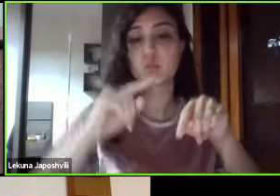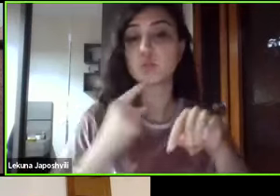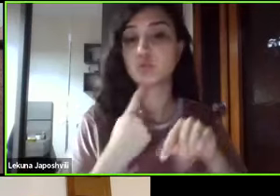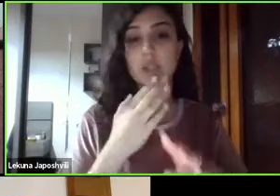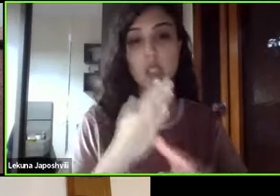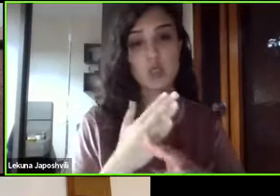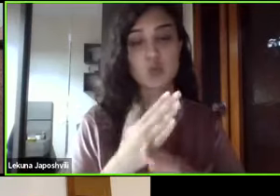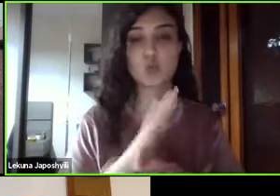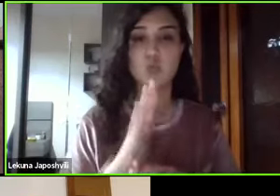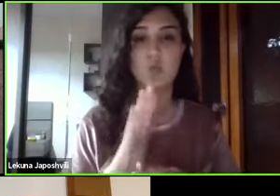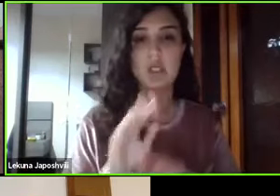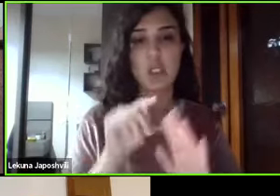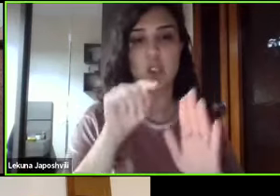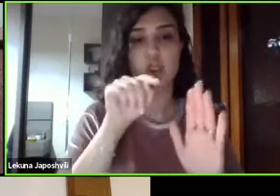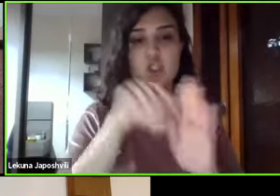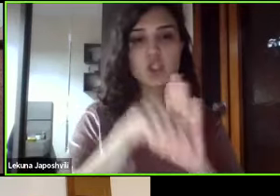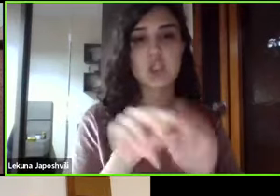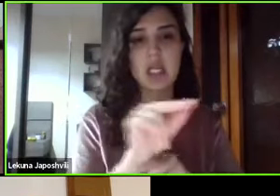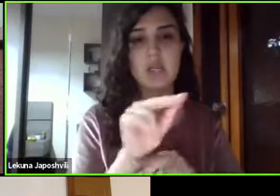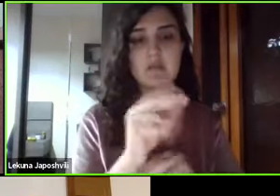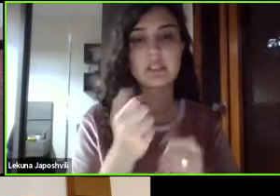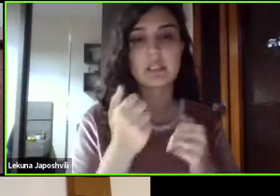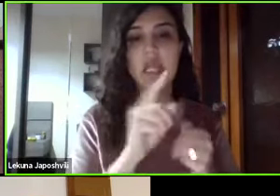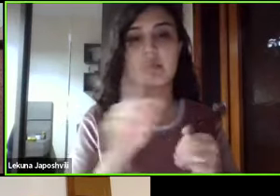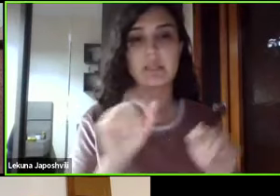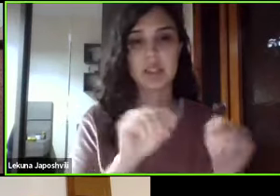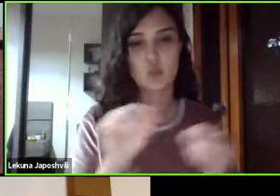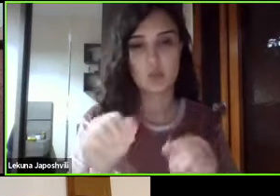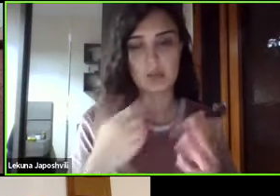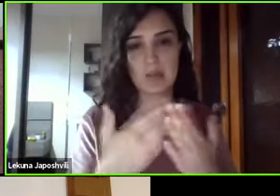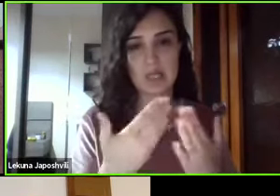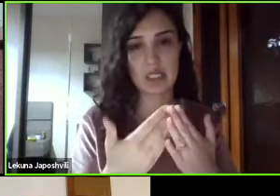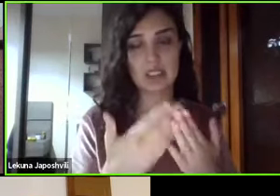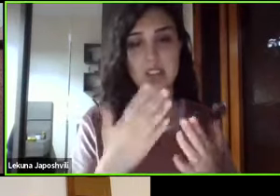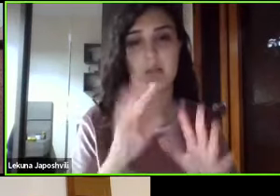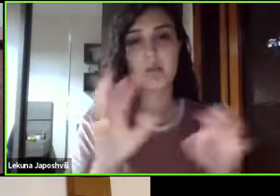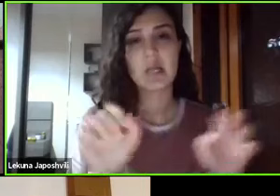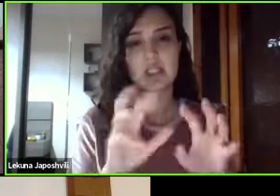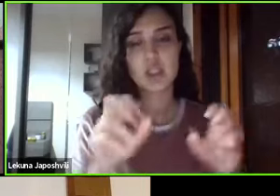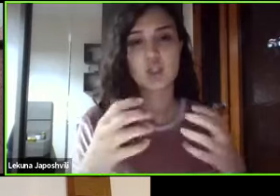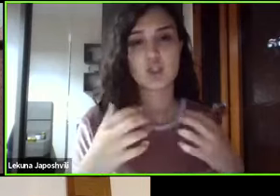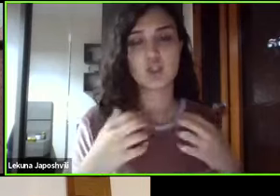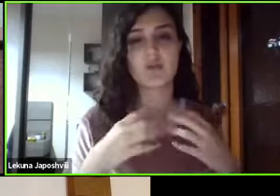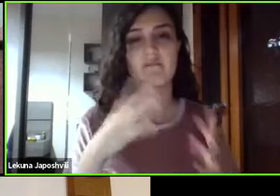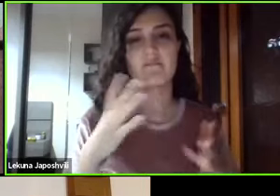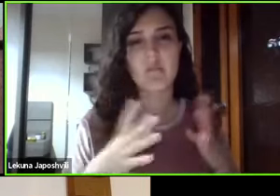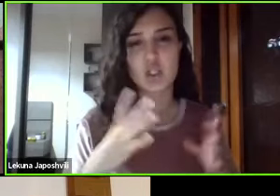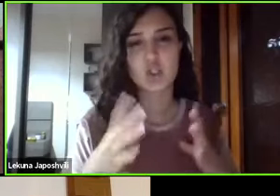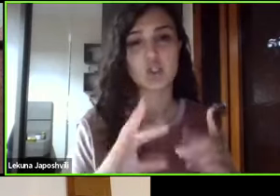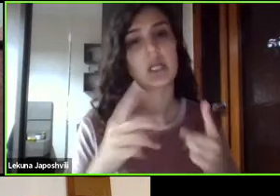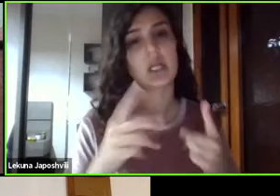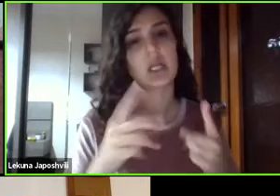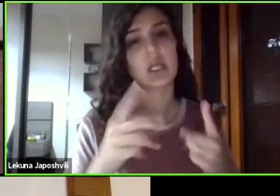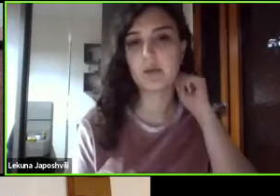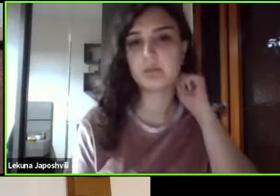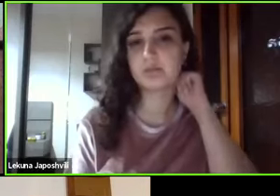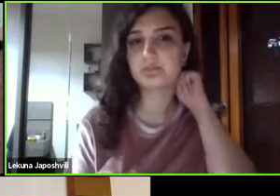არა ჩარევის რაიმე მექანიზმიო და მაგალითად მასაჟი, ვარჯიში ან რაიმე სხვა.